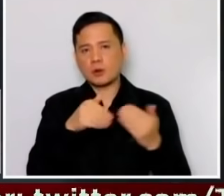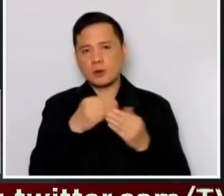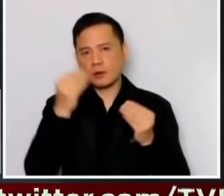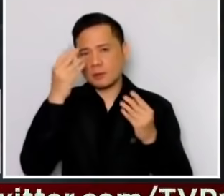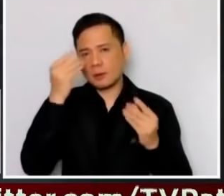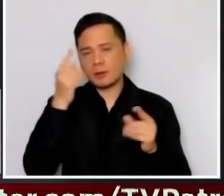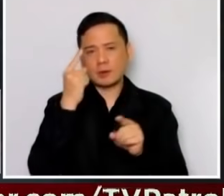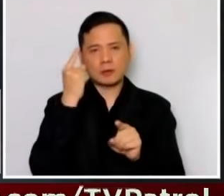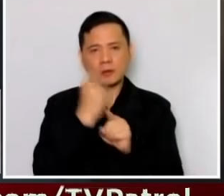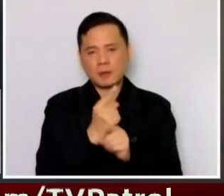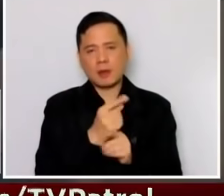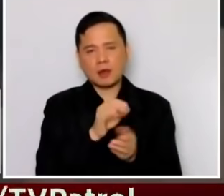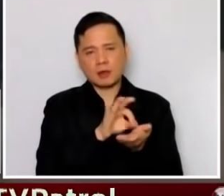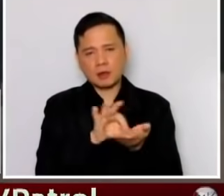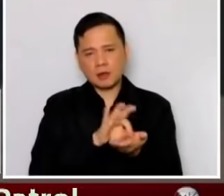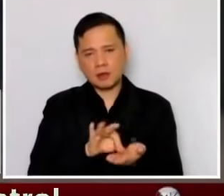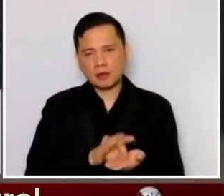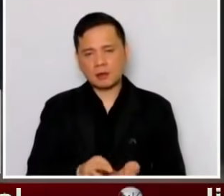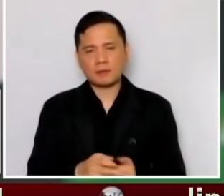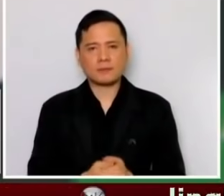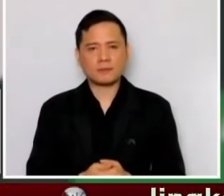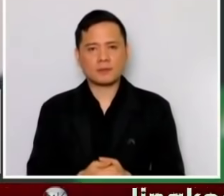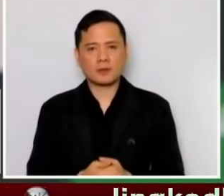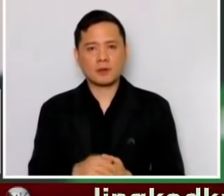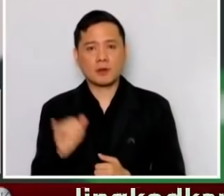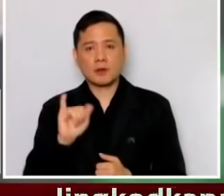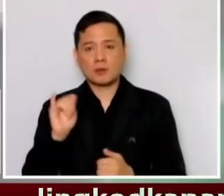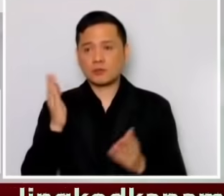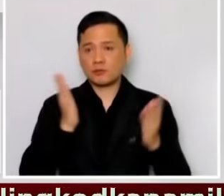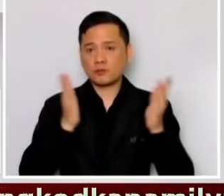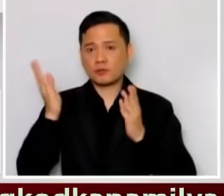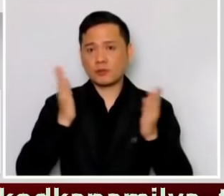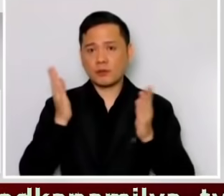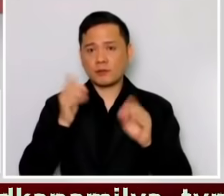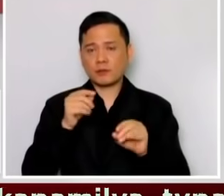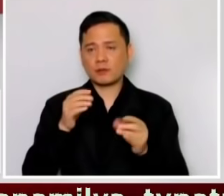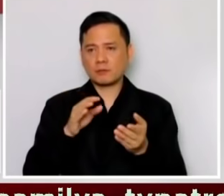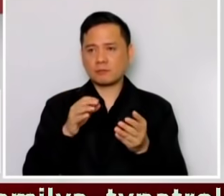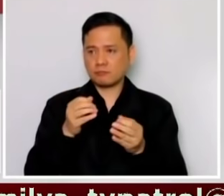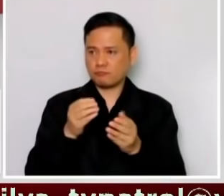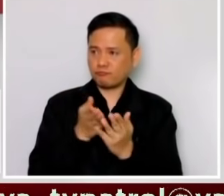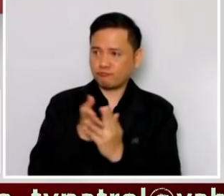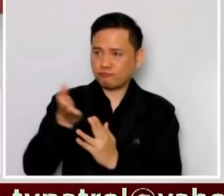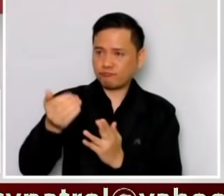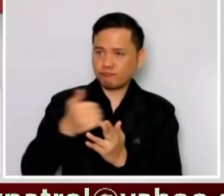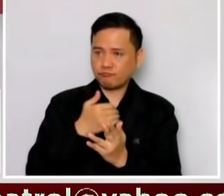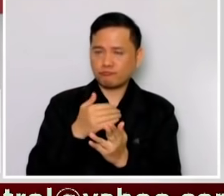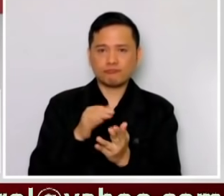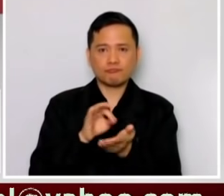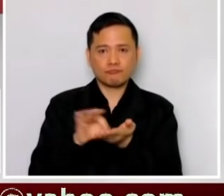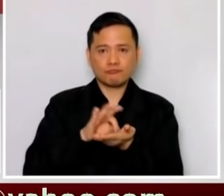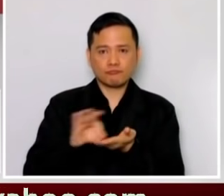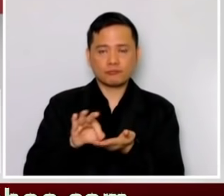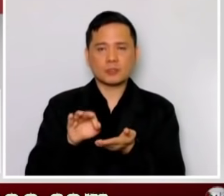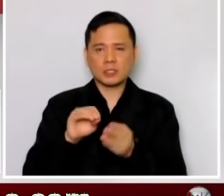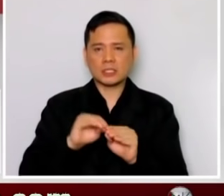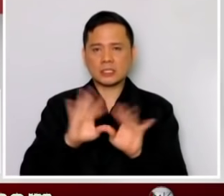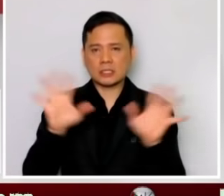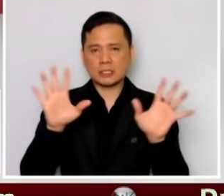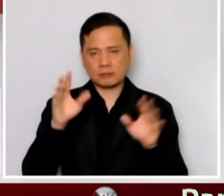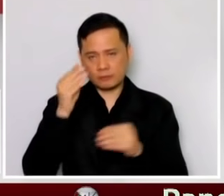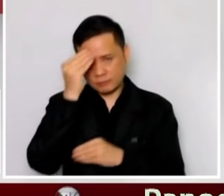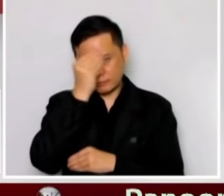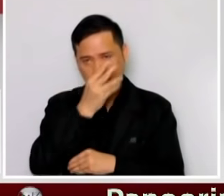vote counting machine papuntang transparency server ng COMELEC. Gayunman, panawagan ni Lacson, bukod sa hindi dapat maniwala ang